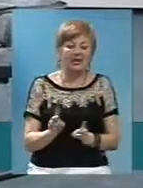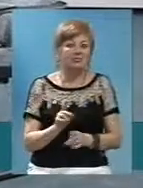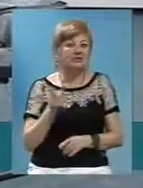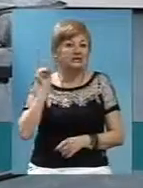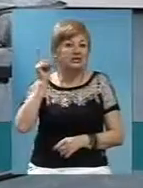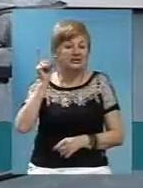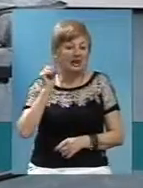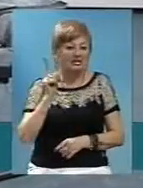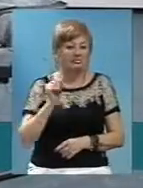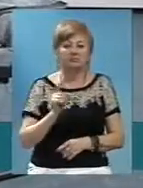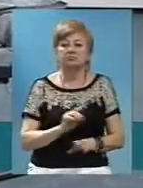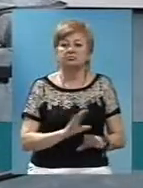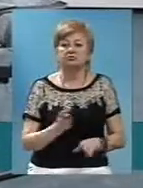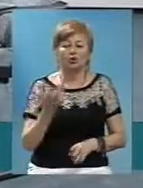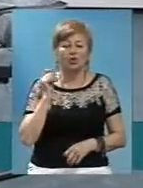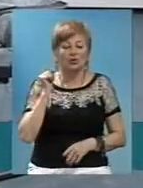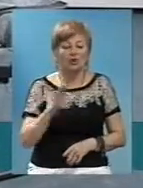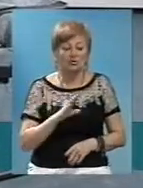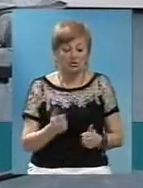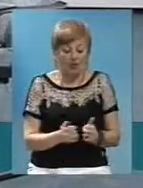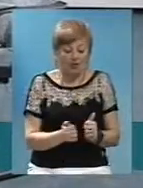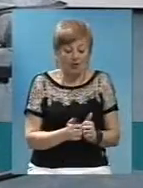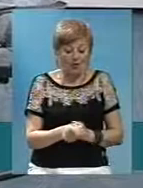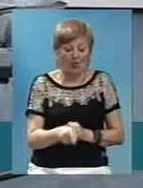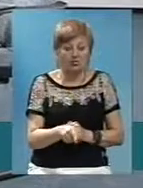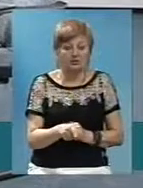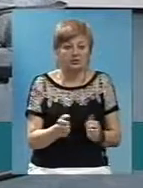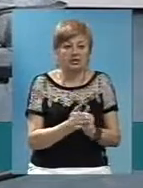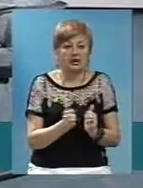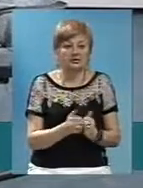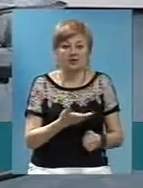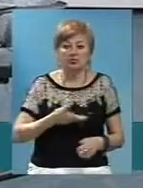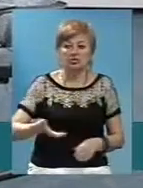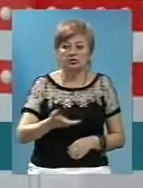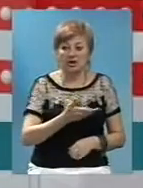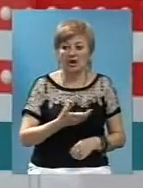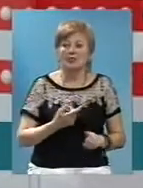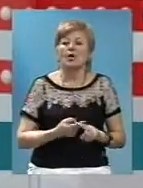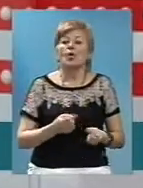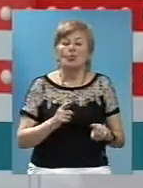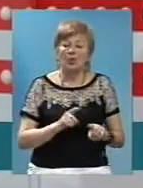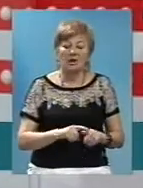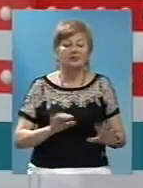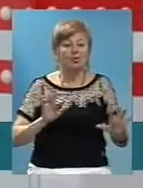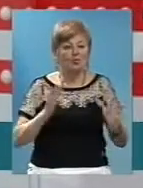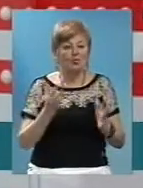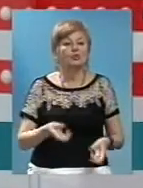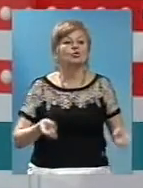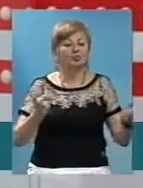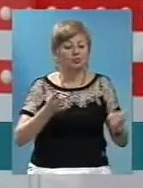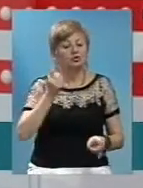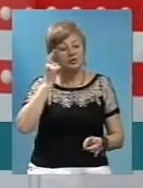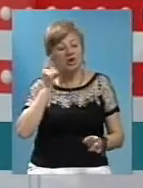було добре про це сказано і колись, а це ось тут поруч з нами. І ось цей момент, перш за все, потребує